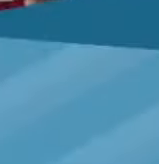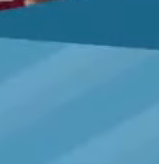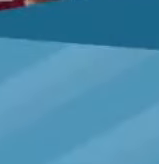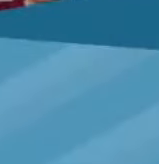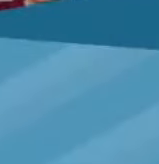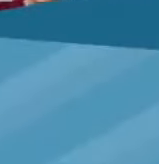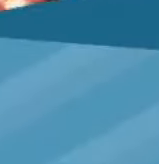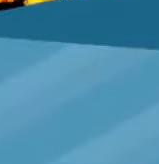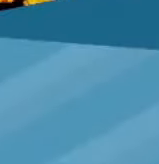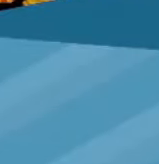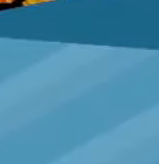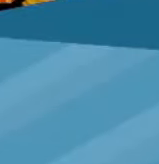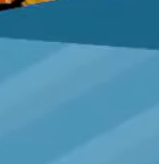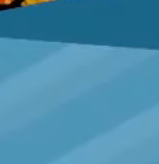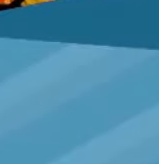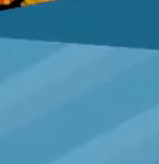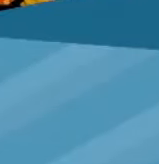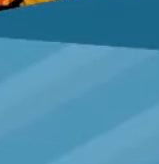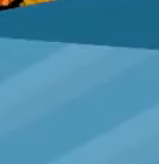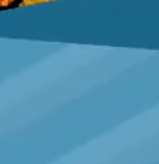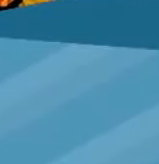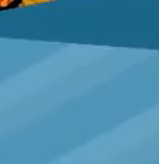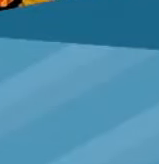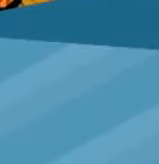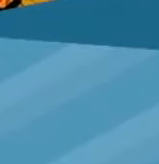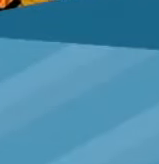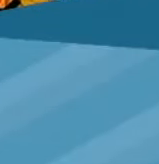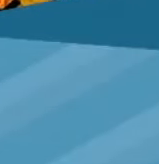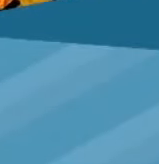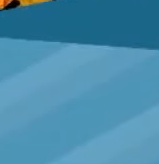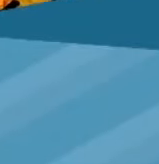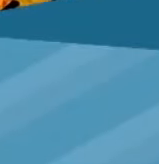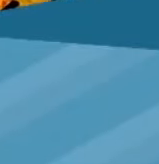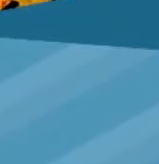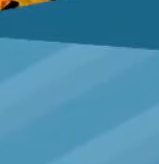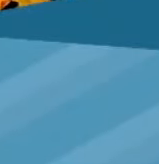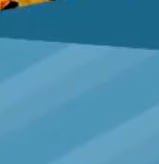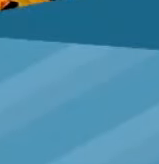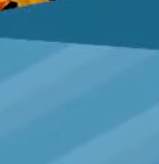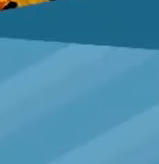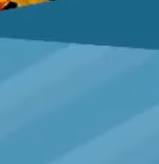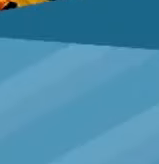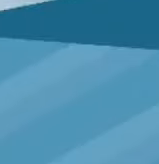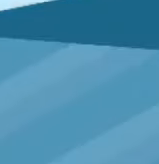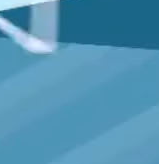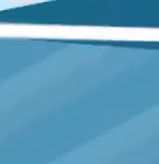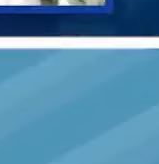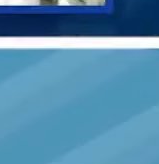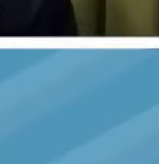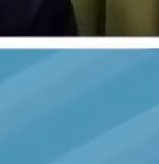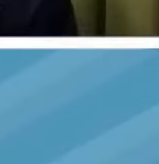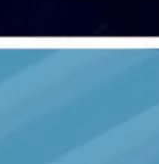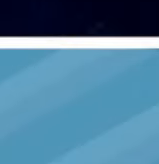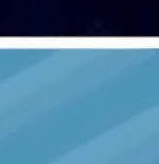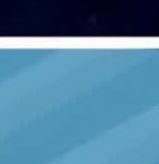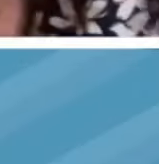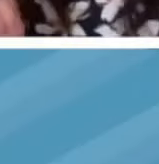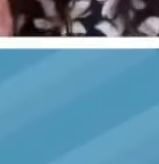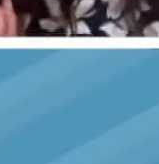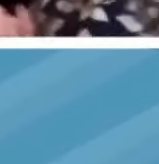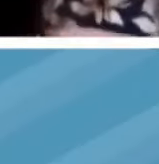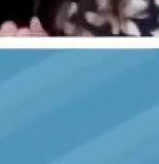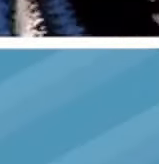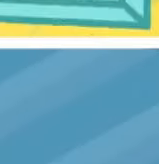In-depth explainers. The military started crumbling. Gumagawa kami ng external examination. Interview sa iba't